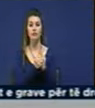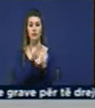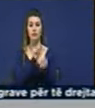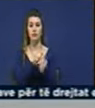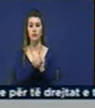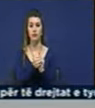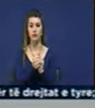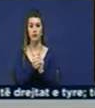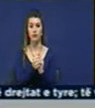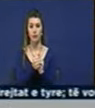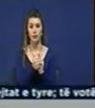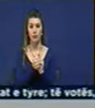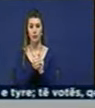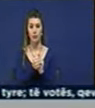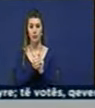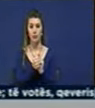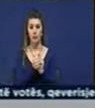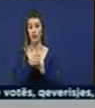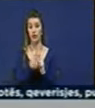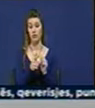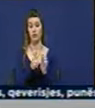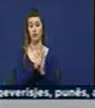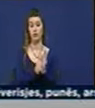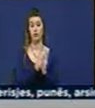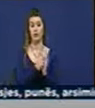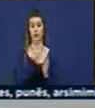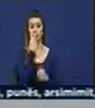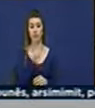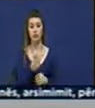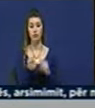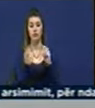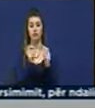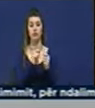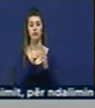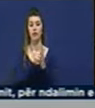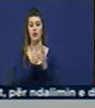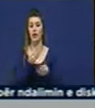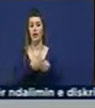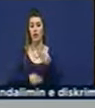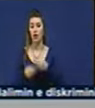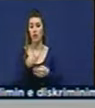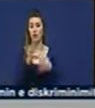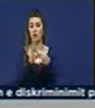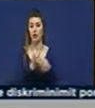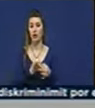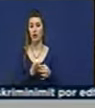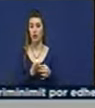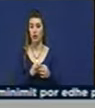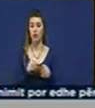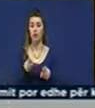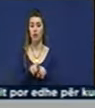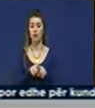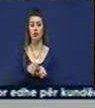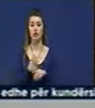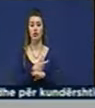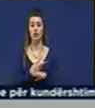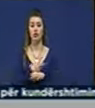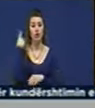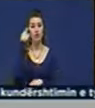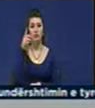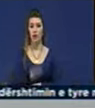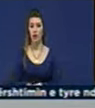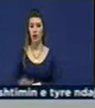në shoqëri. Një sfide kohës është dhe përballje me situatën e rënd ekonomike, sociale në vendet, sidomos në trojet ku banojnë